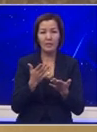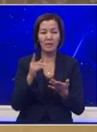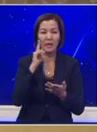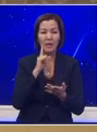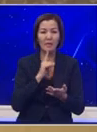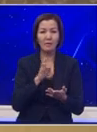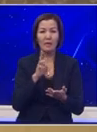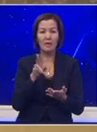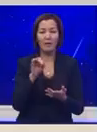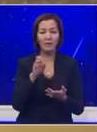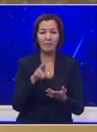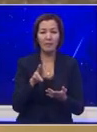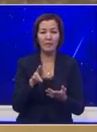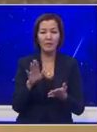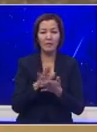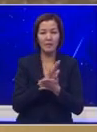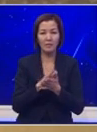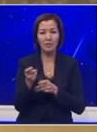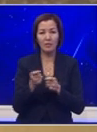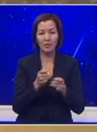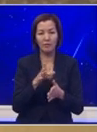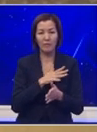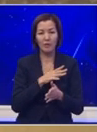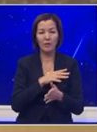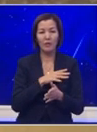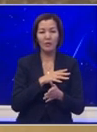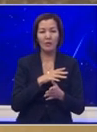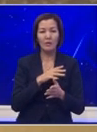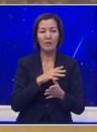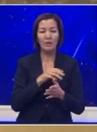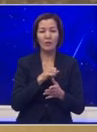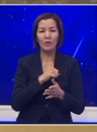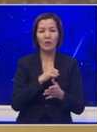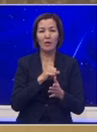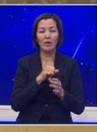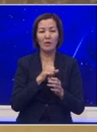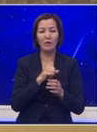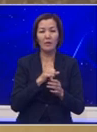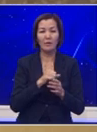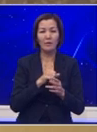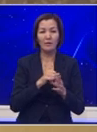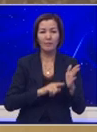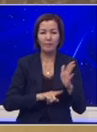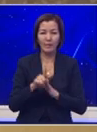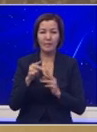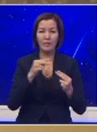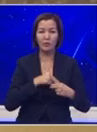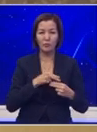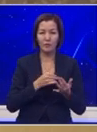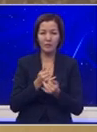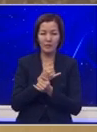әдебиеті газетінің деген сияқты. Біз енді осы газетті өзіміз үлкен, өзіміздің алтыны бесігіміз ретінде зор құрмет